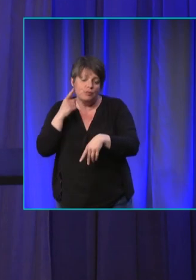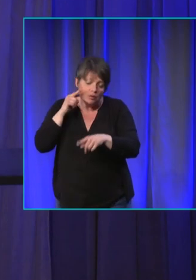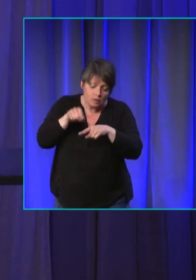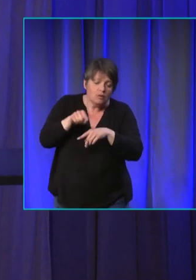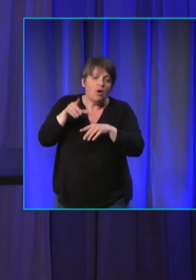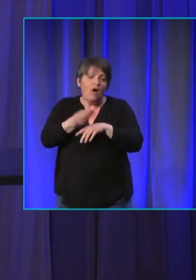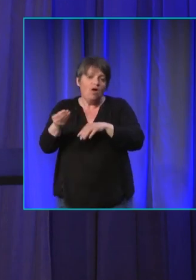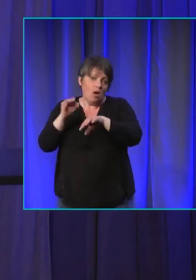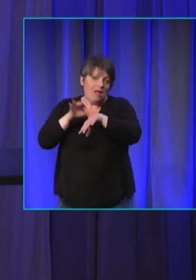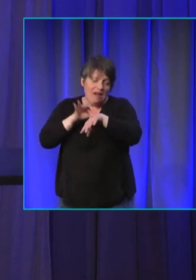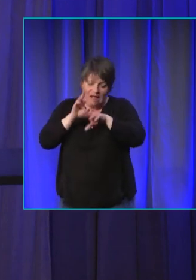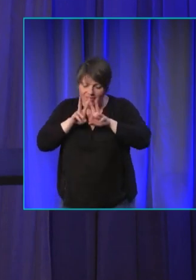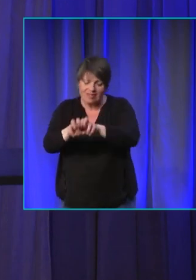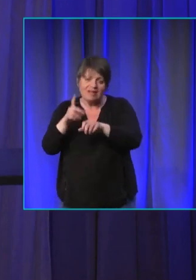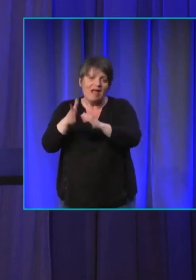atteint de pathologie.